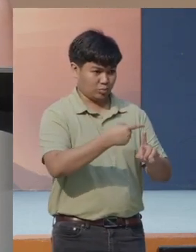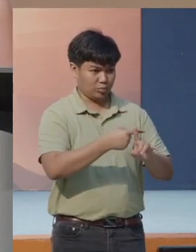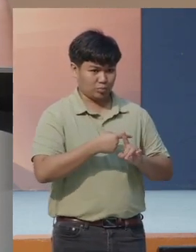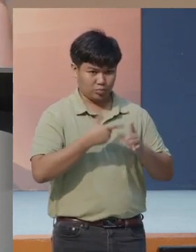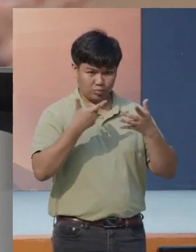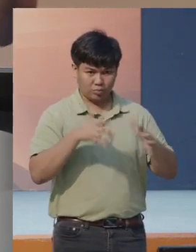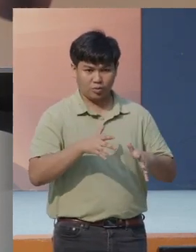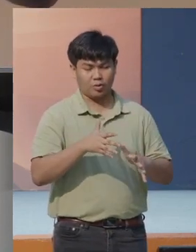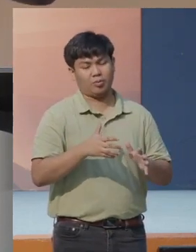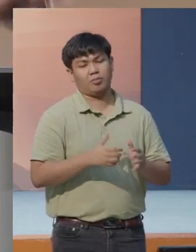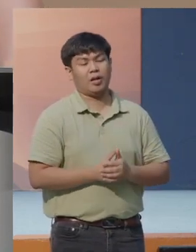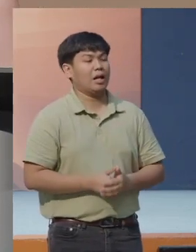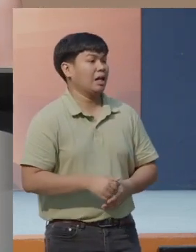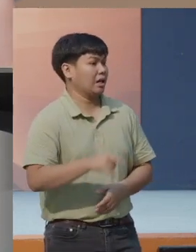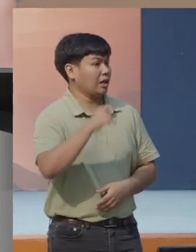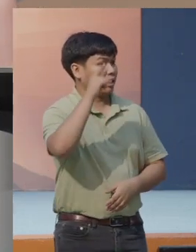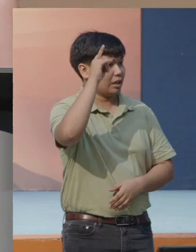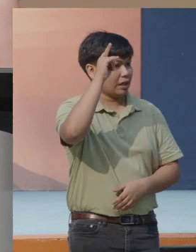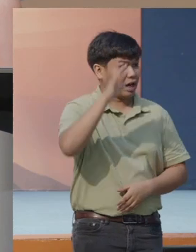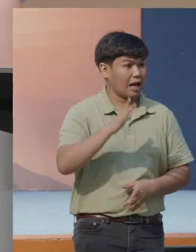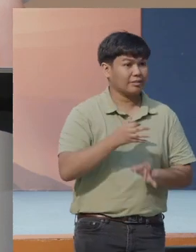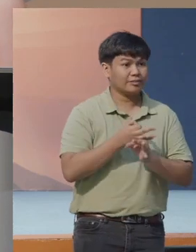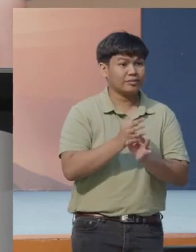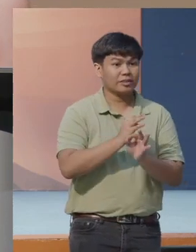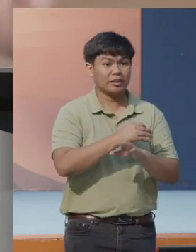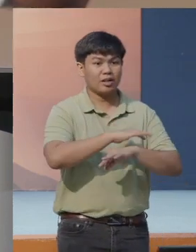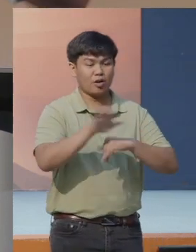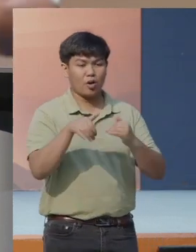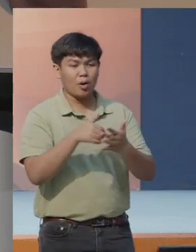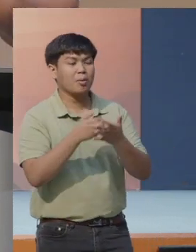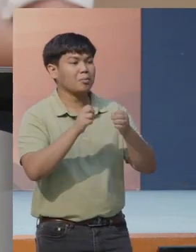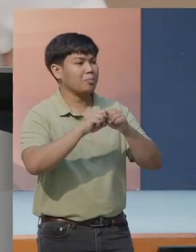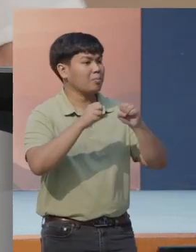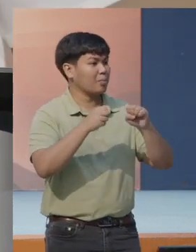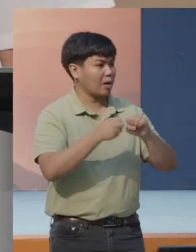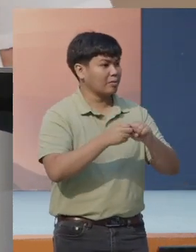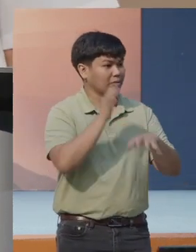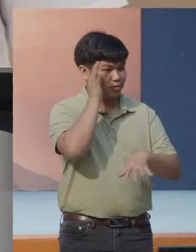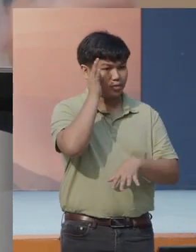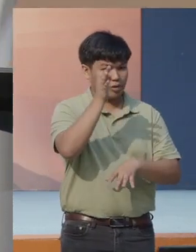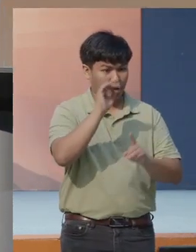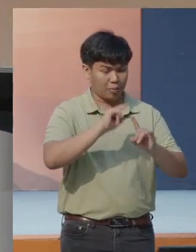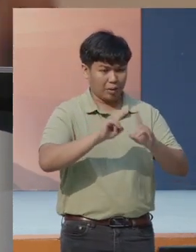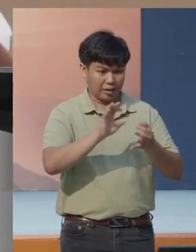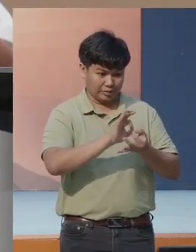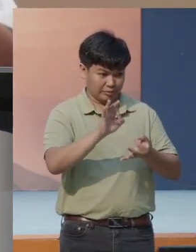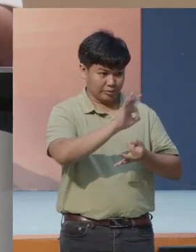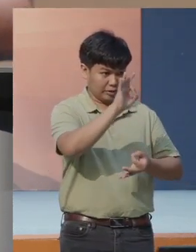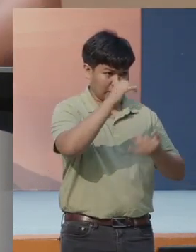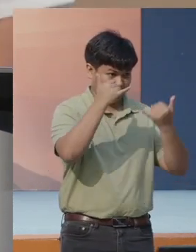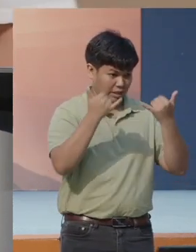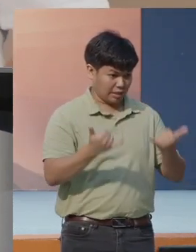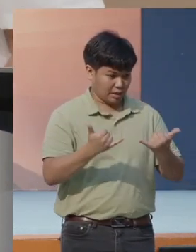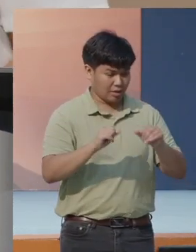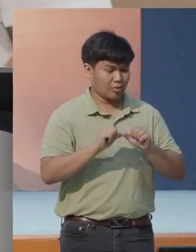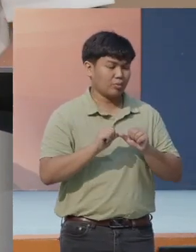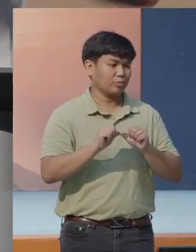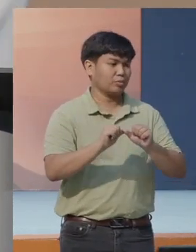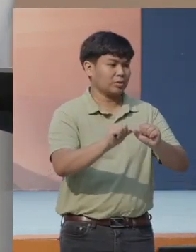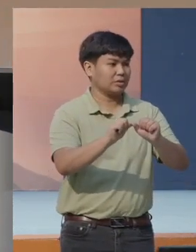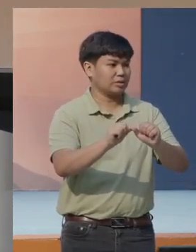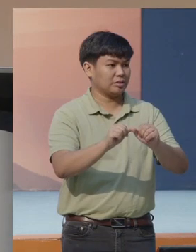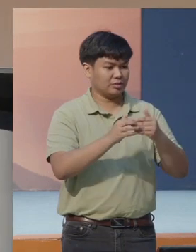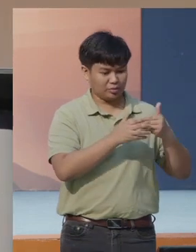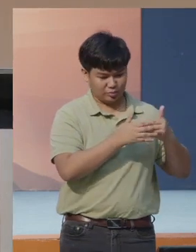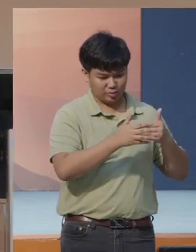ni God lahat ng problem natin, no? But spiritually, from this day forward